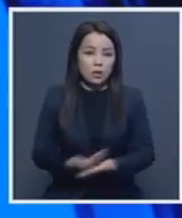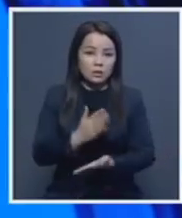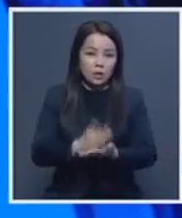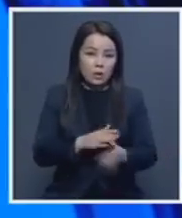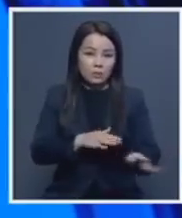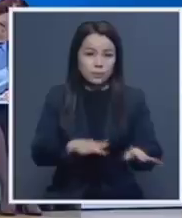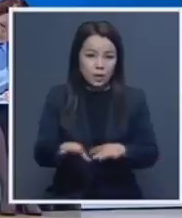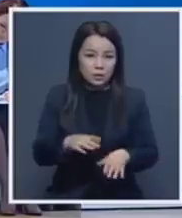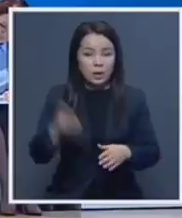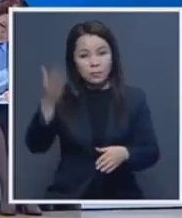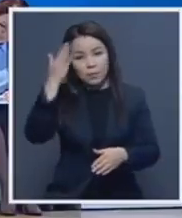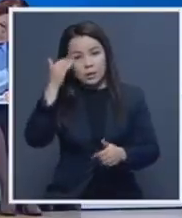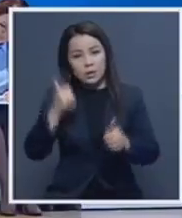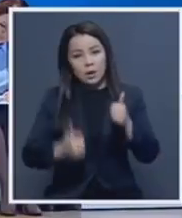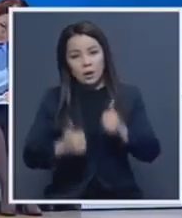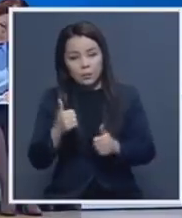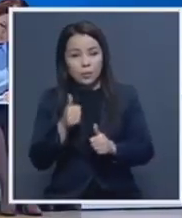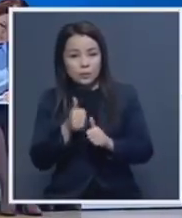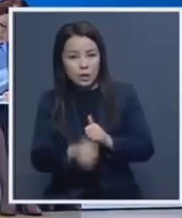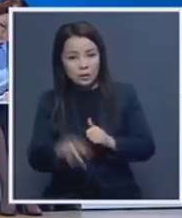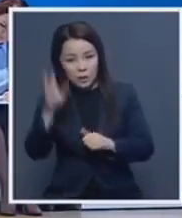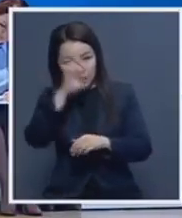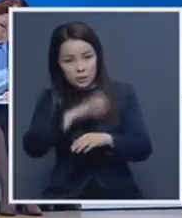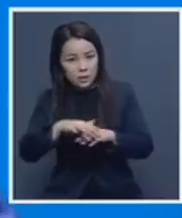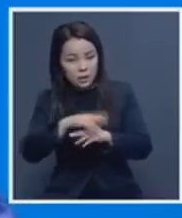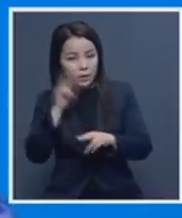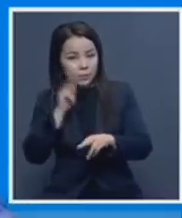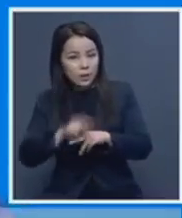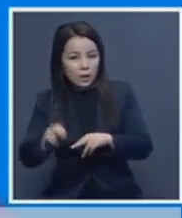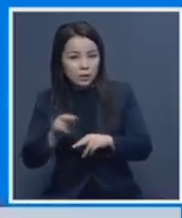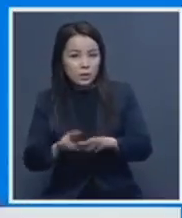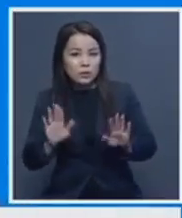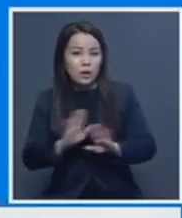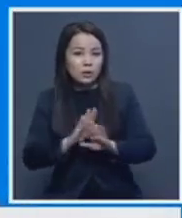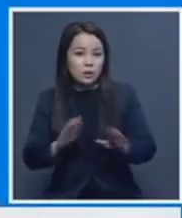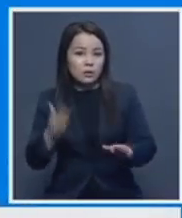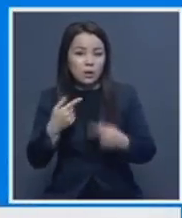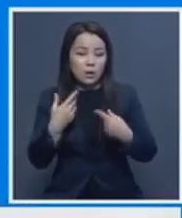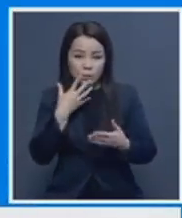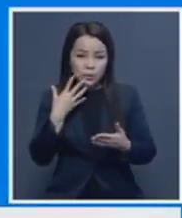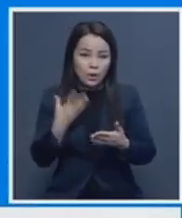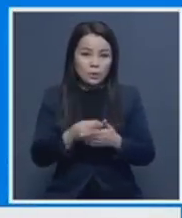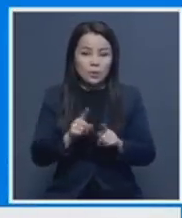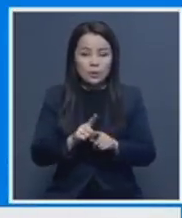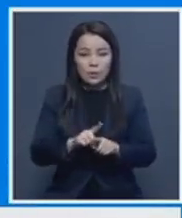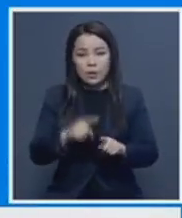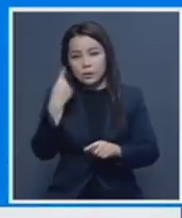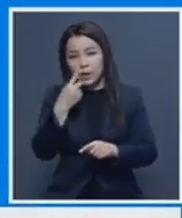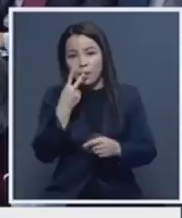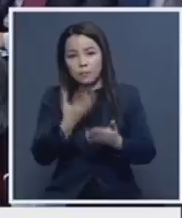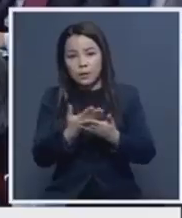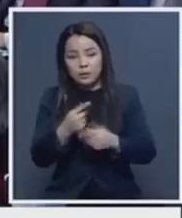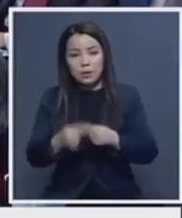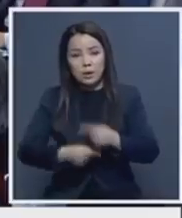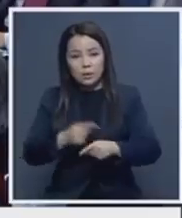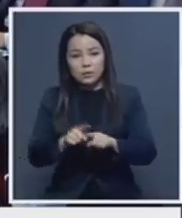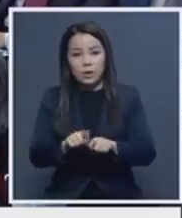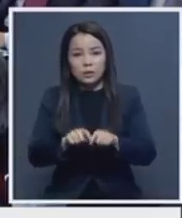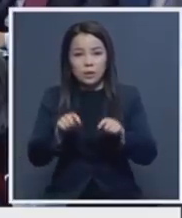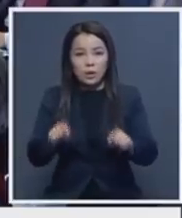Яғни бәсекеге қабілеттілік озық елдердің білім ғылымын игеріп қана қоймай, өзімізге тән ерекшеліктерді де үлгі ете білу